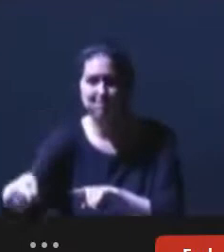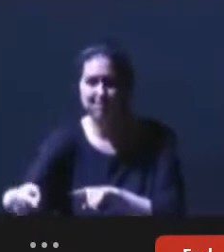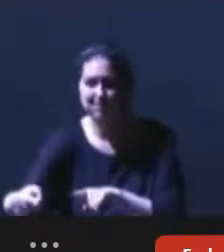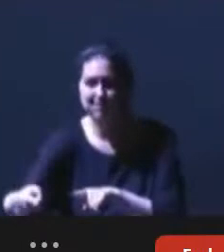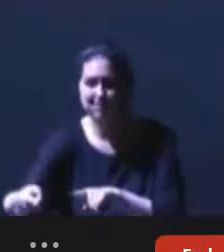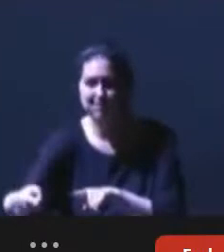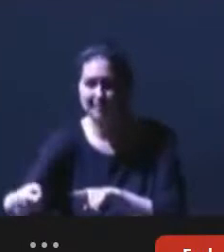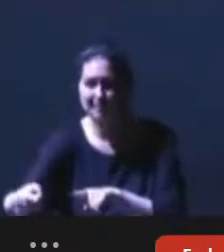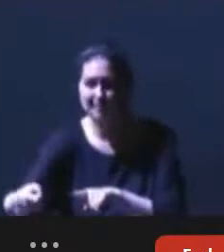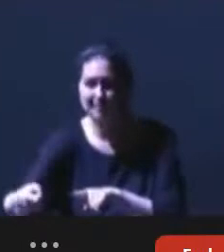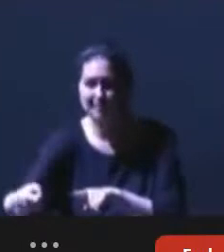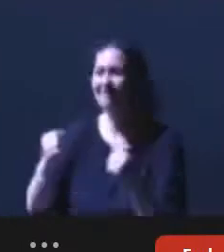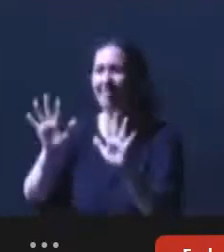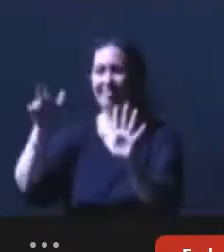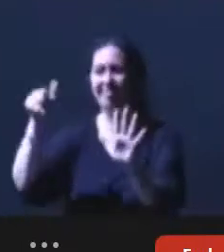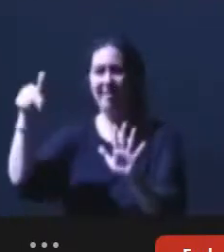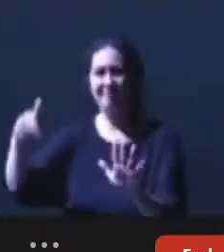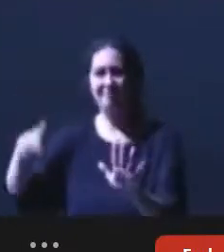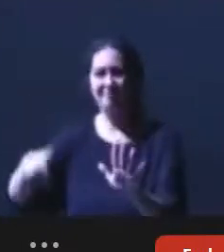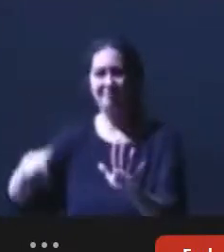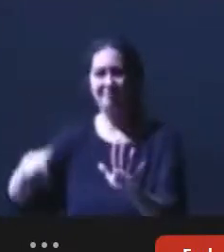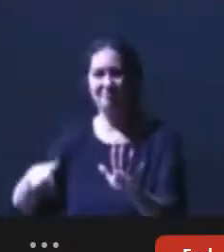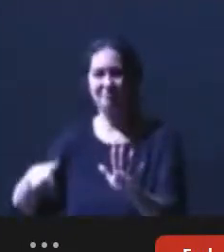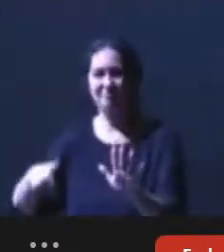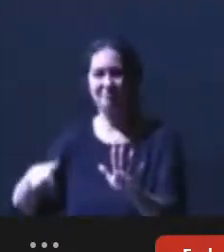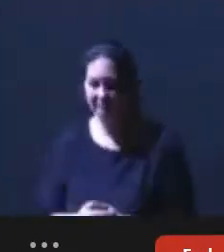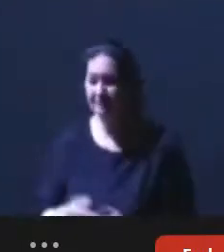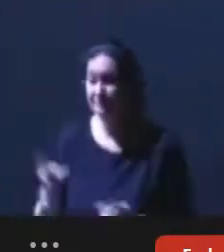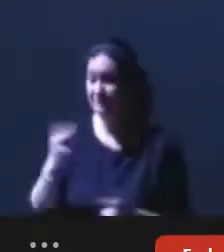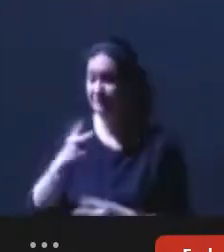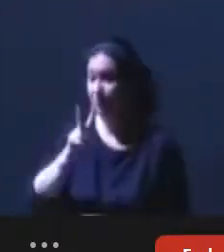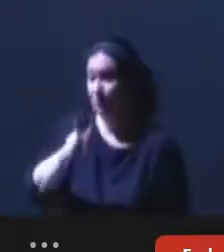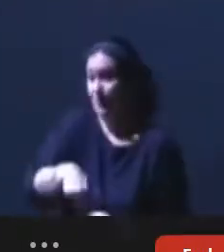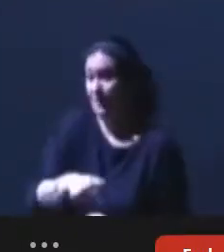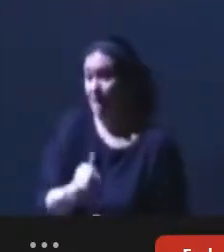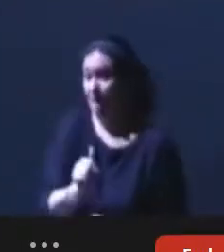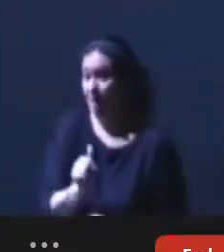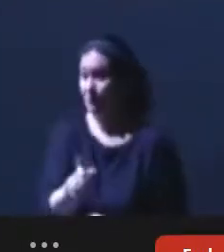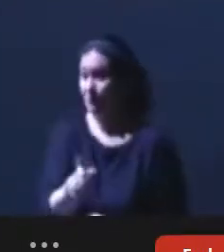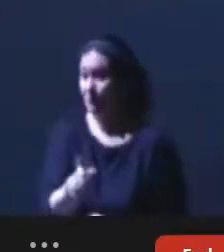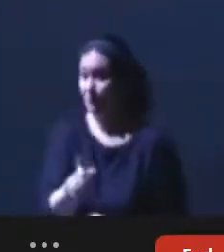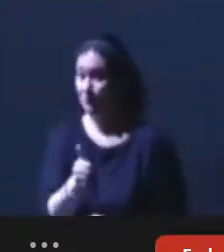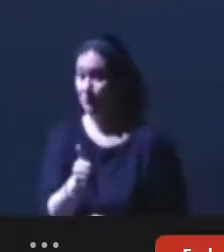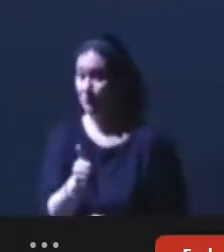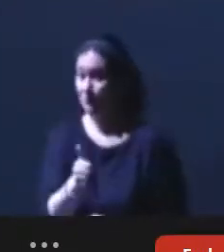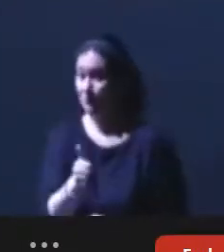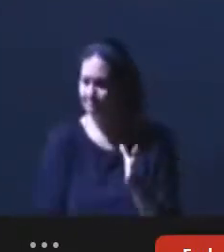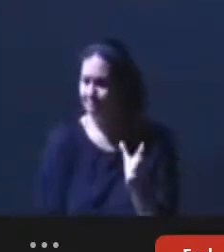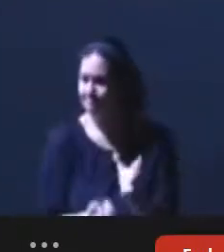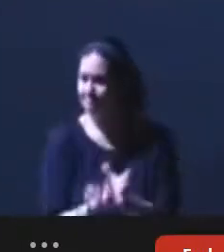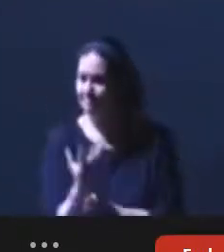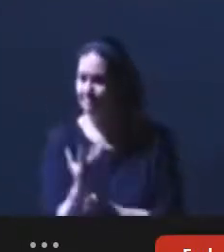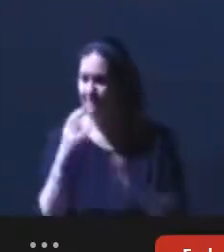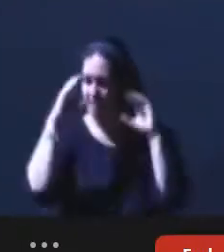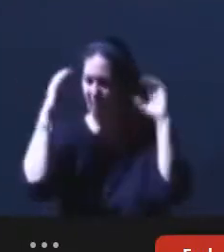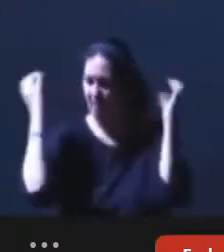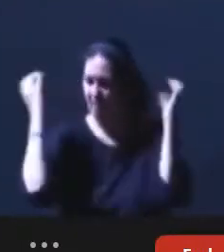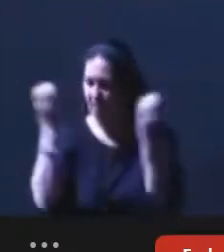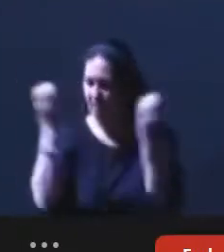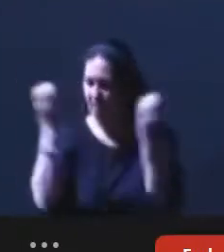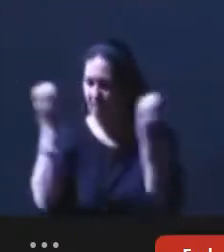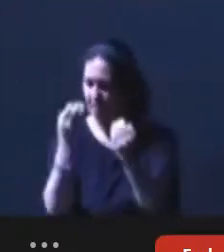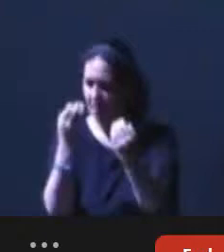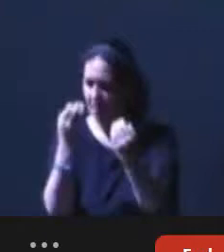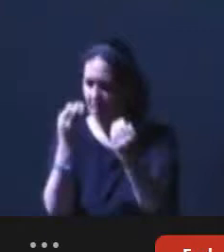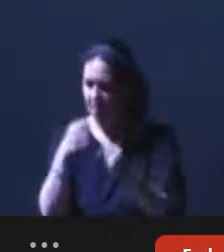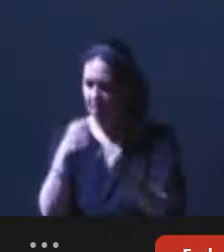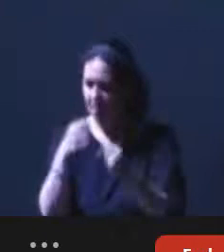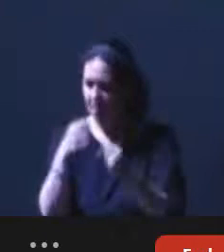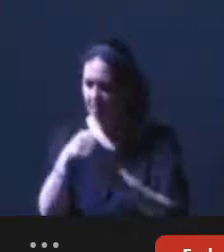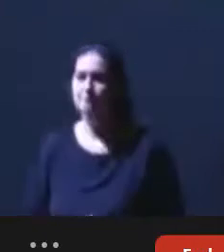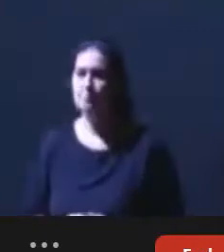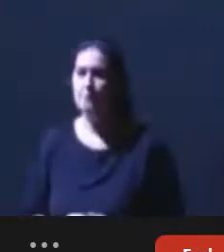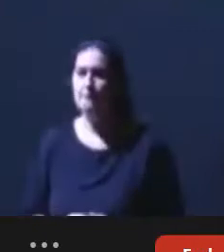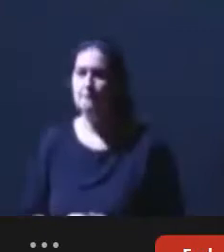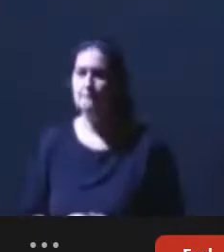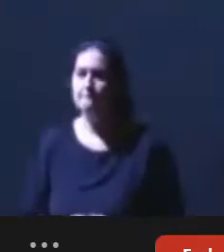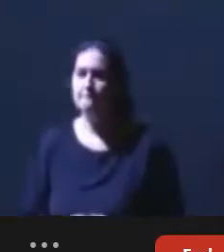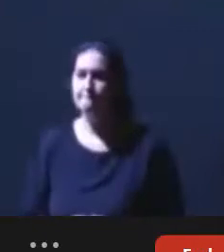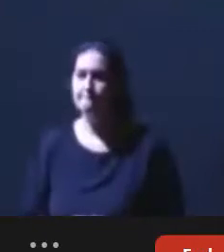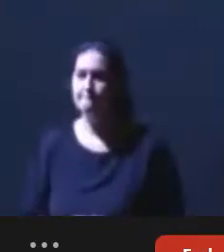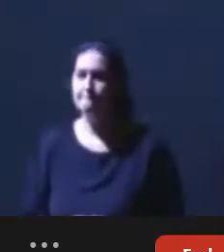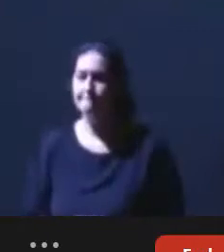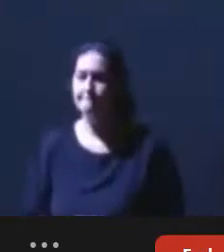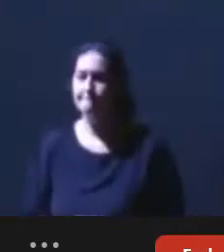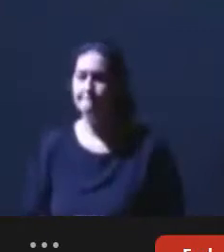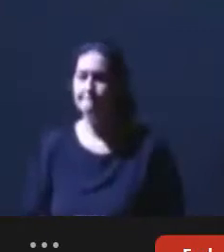có cái câu chuyện là có một người trong số những người đào hồi đấy năm 11 hay 12 gì đấy, họ đào, họ mua một cái